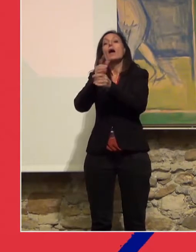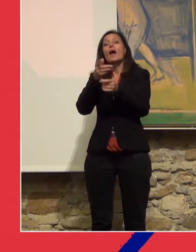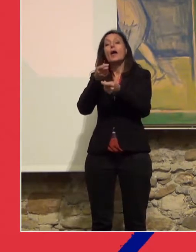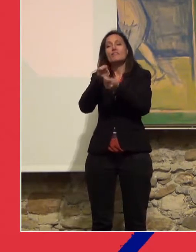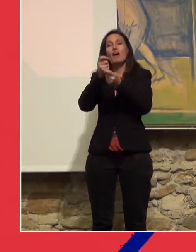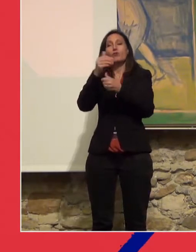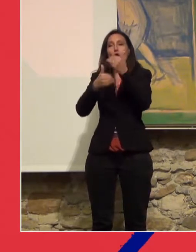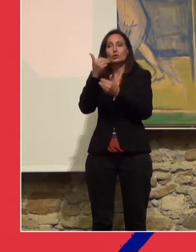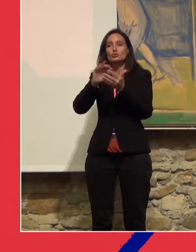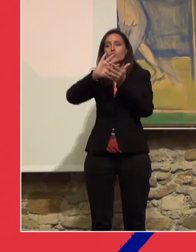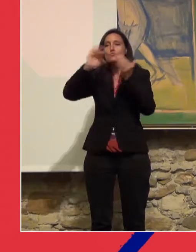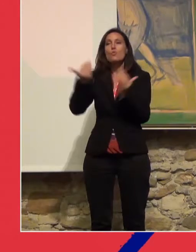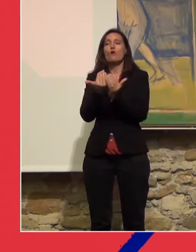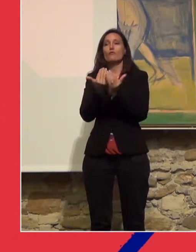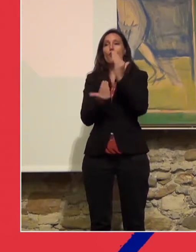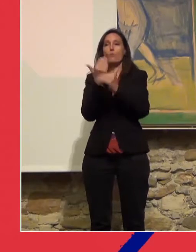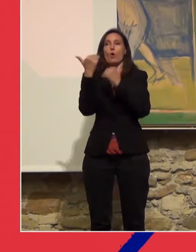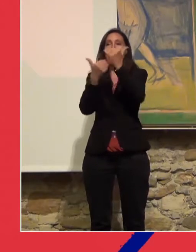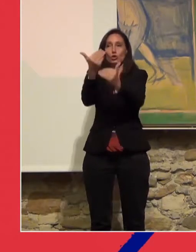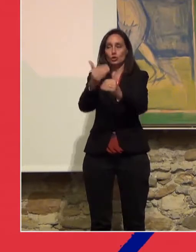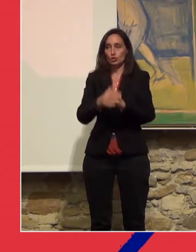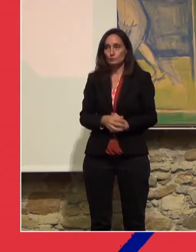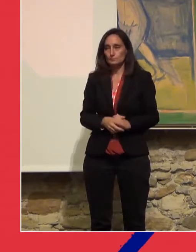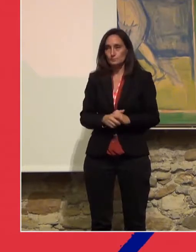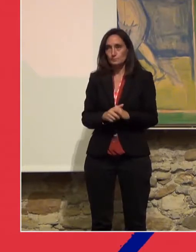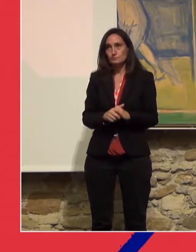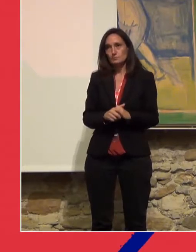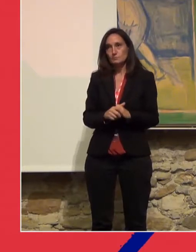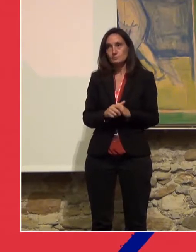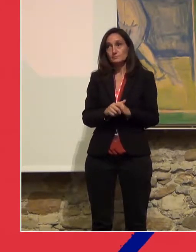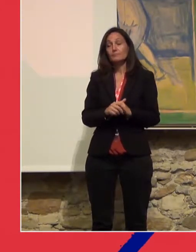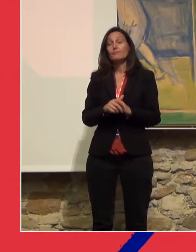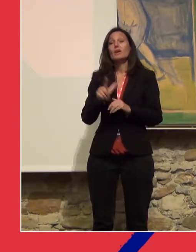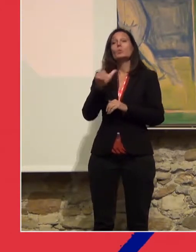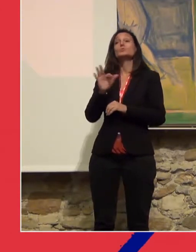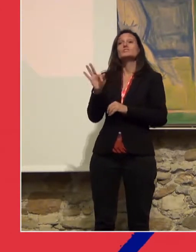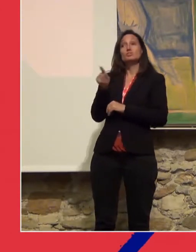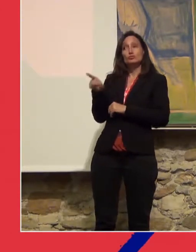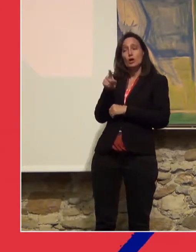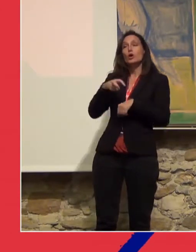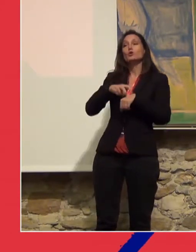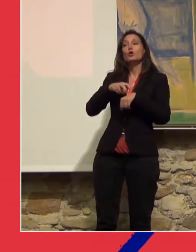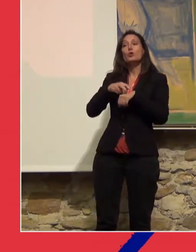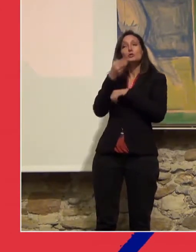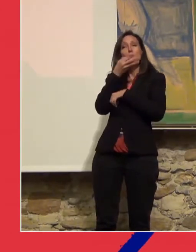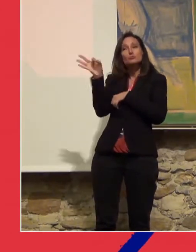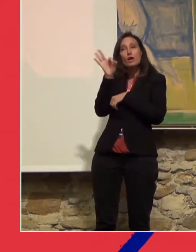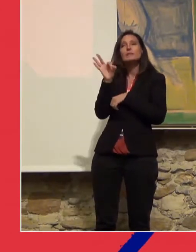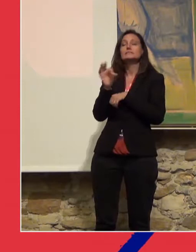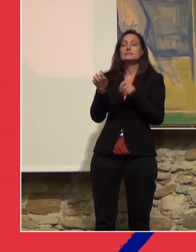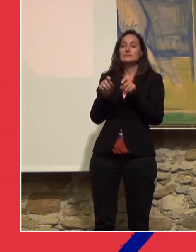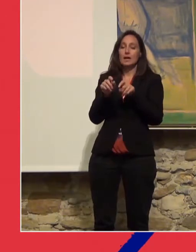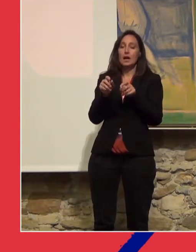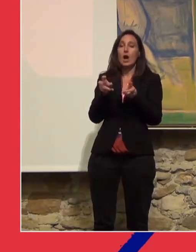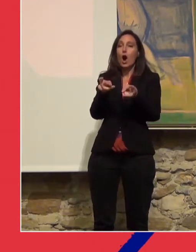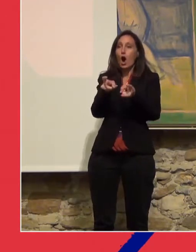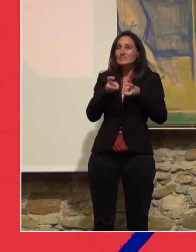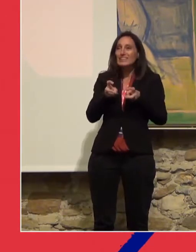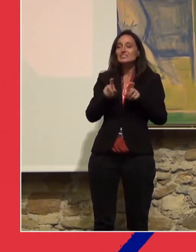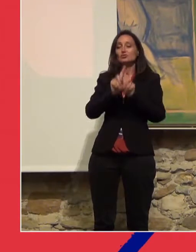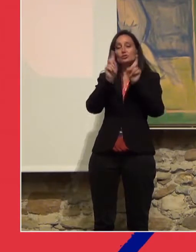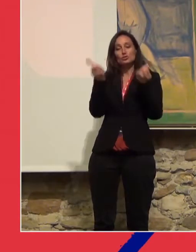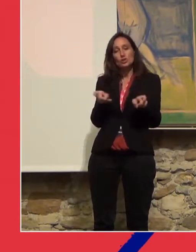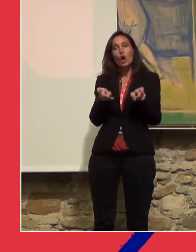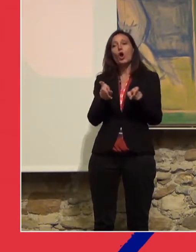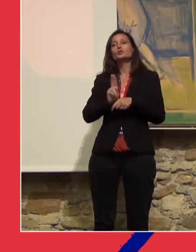epocale. Luigi Frigerio è medico specialista in ostetricia, ginecologia e urologia